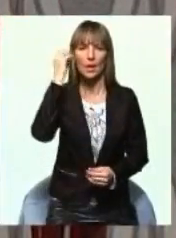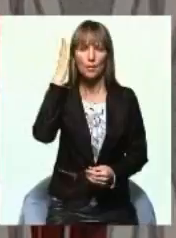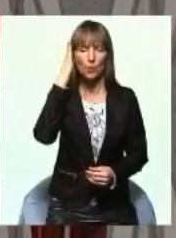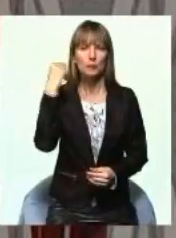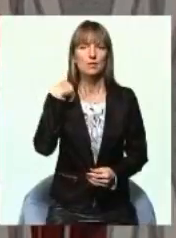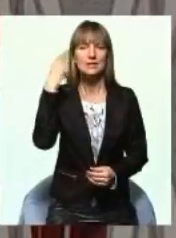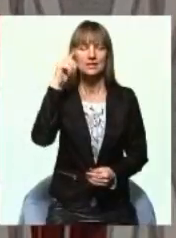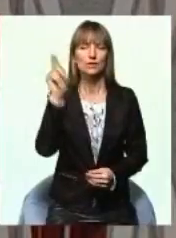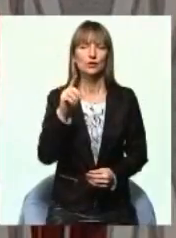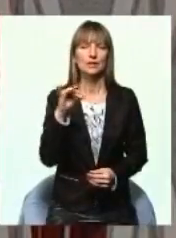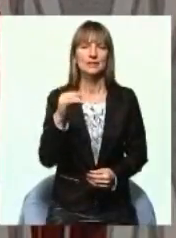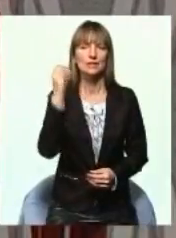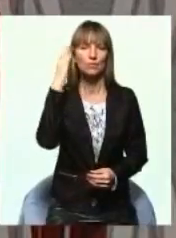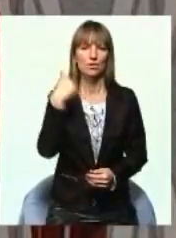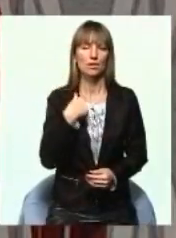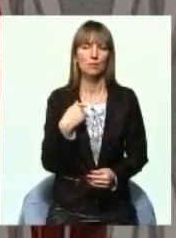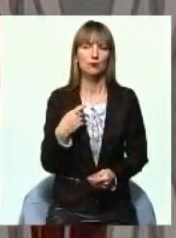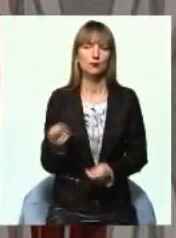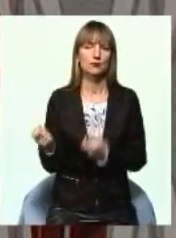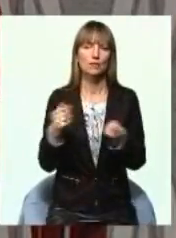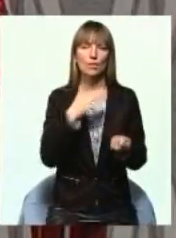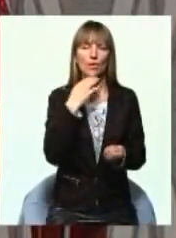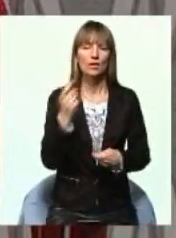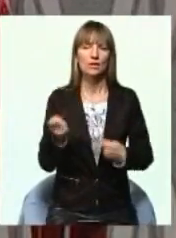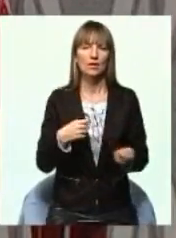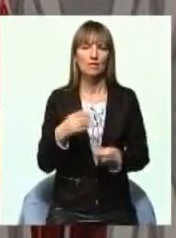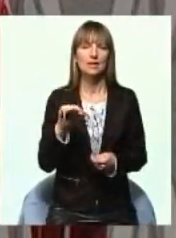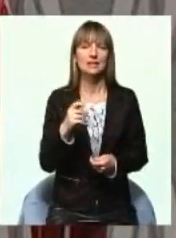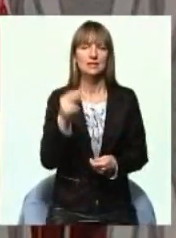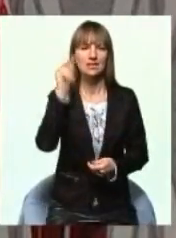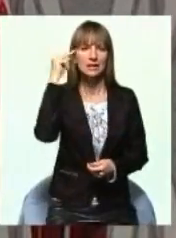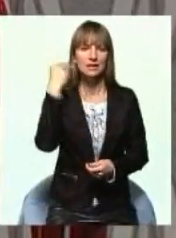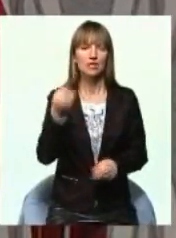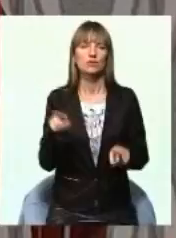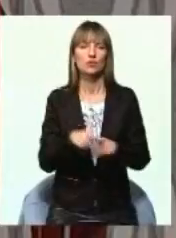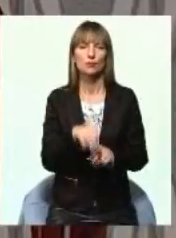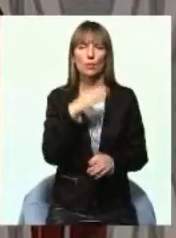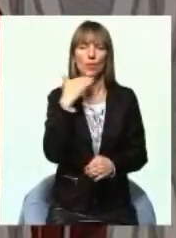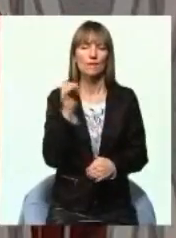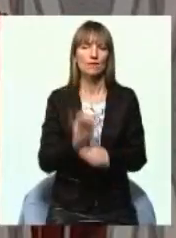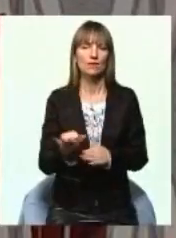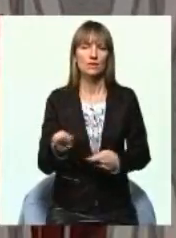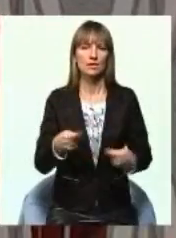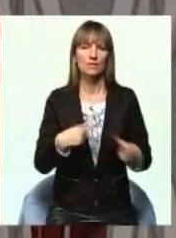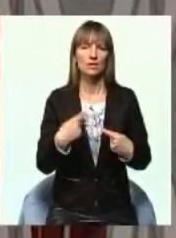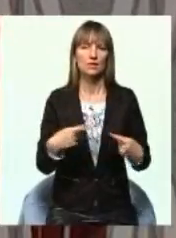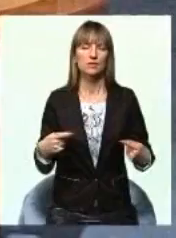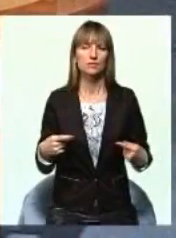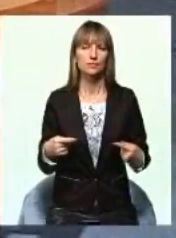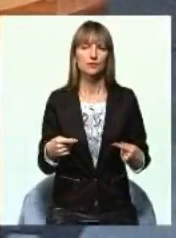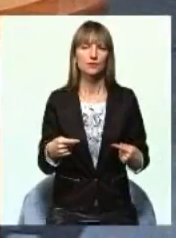ми знаємо, що з Японії до нас приходить дуже багато товару, та й з Китаю теж, і дуже багато людей виготовляють різні товари, продукти, та й